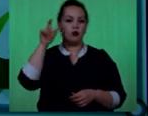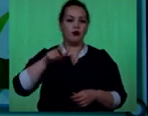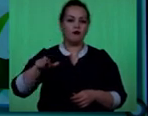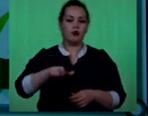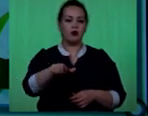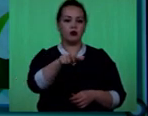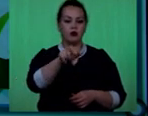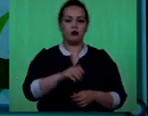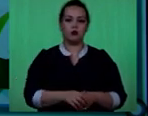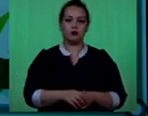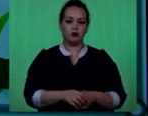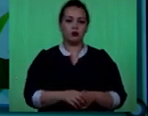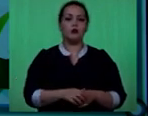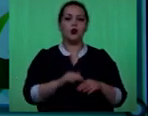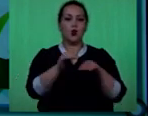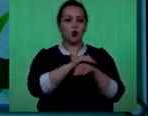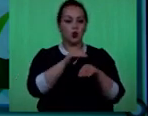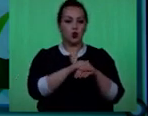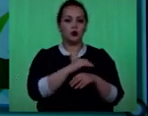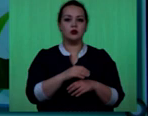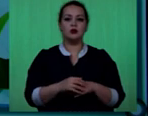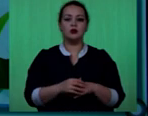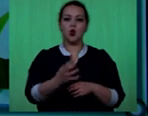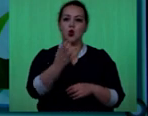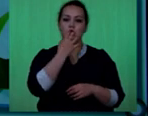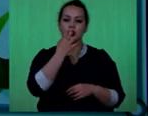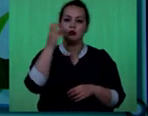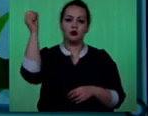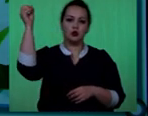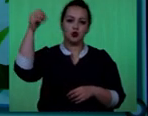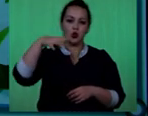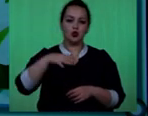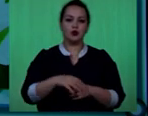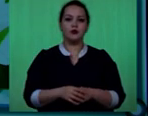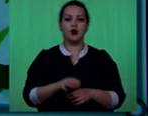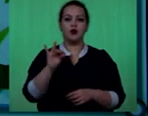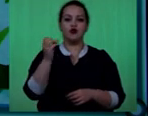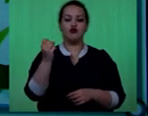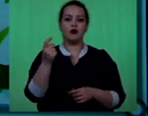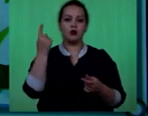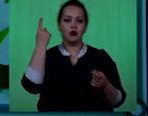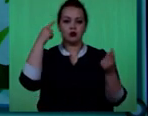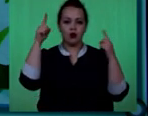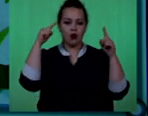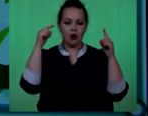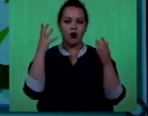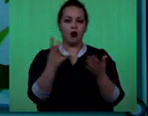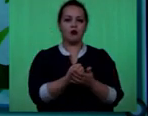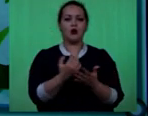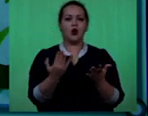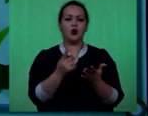молодцы вода в реке согрета солнышком и еще загадка который вы